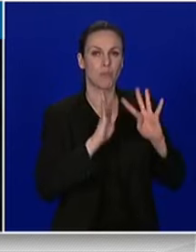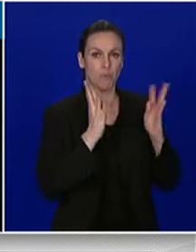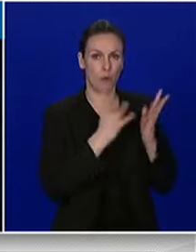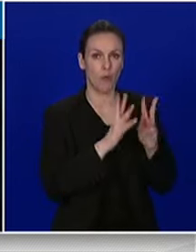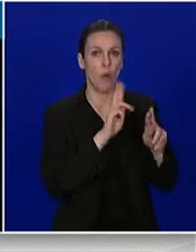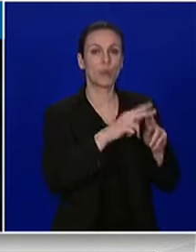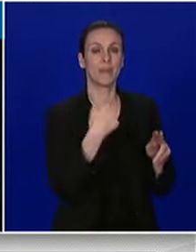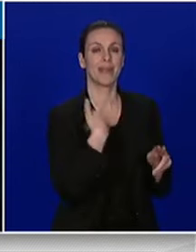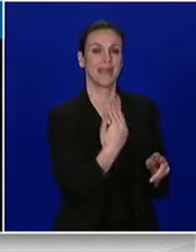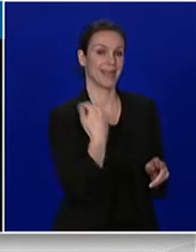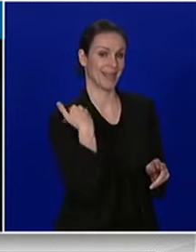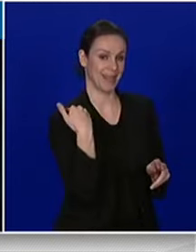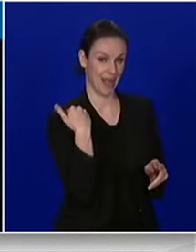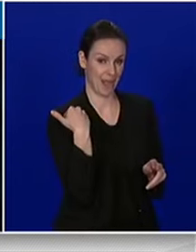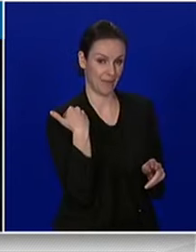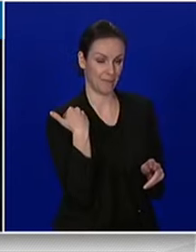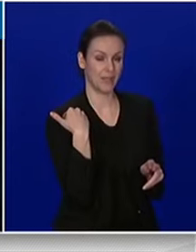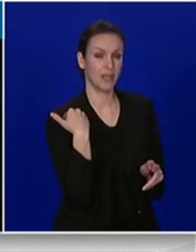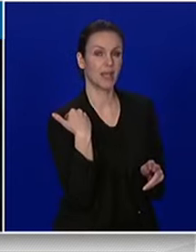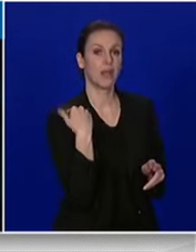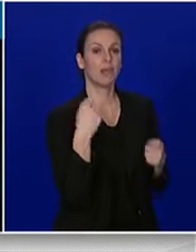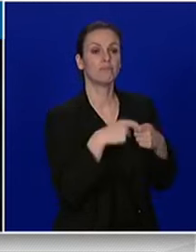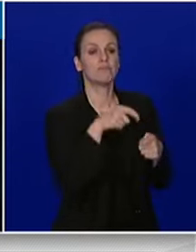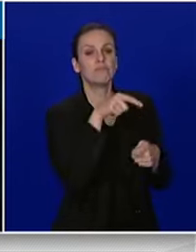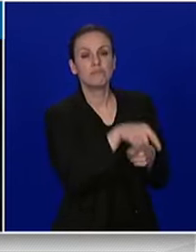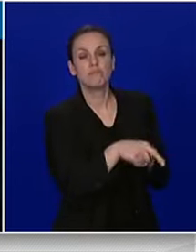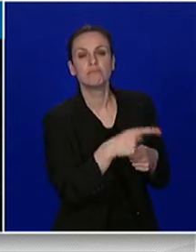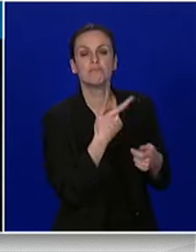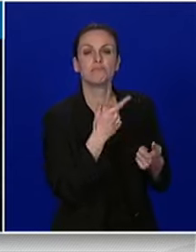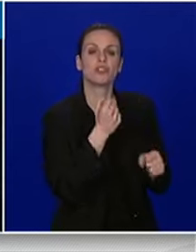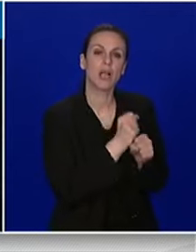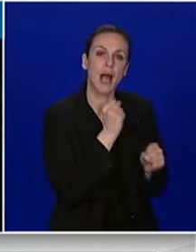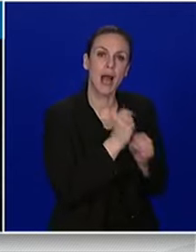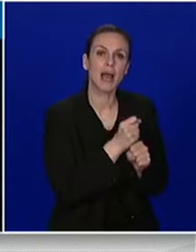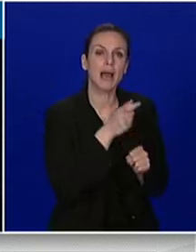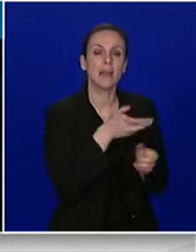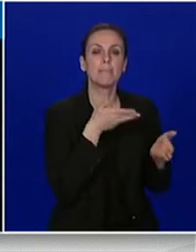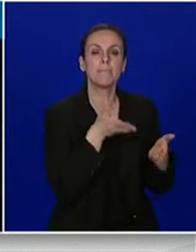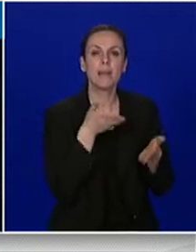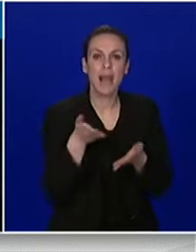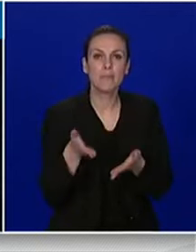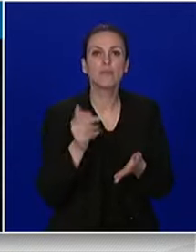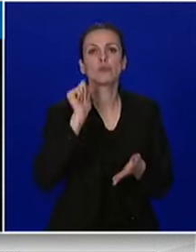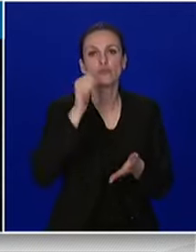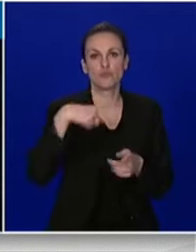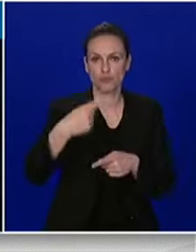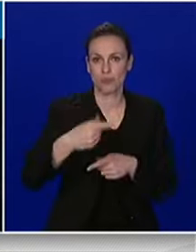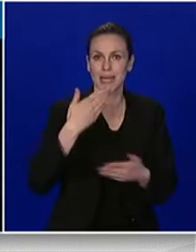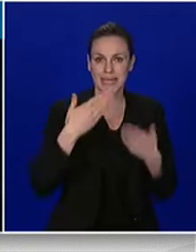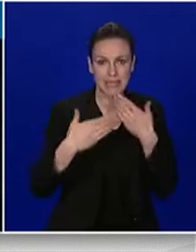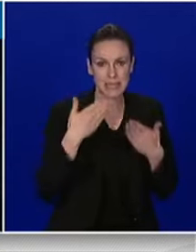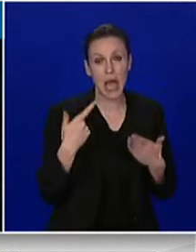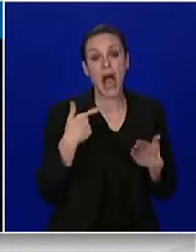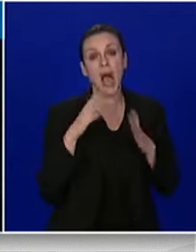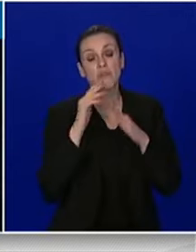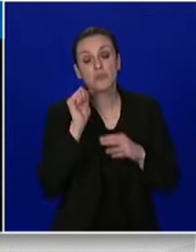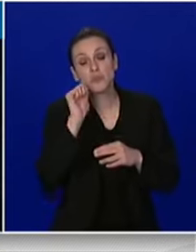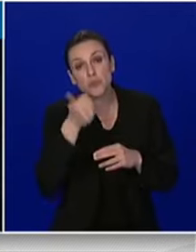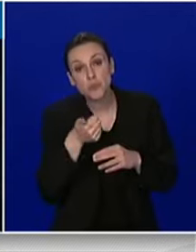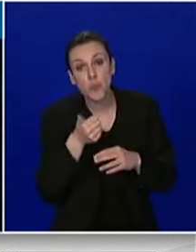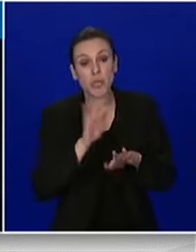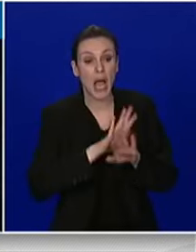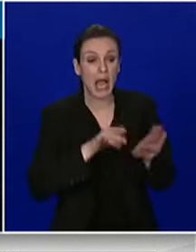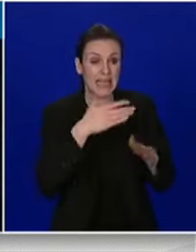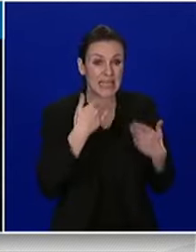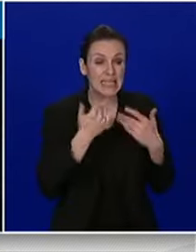me izvještavati o njihovom postupanju, odnosno njihovim preporukama. Sutra imaju sastanak, ja vjerujem da ili sutra nakon njega